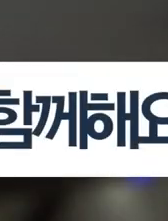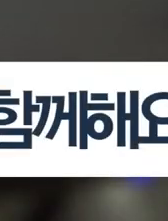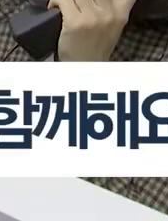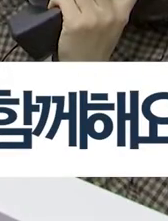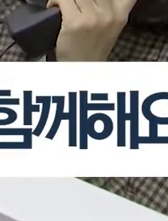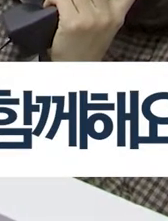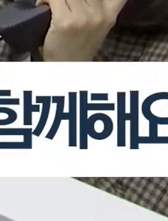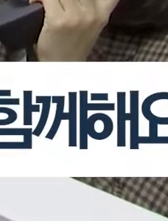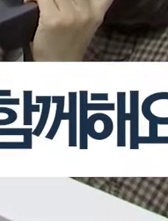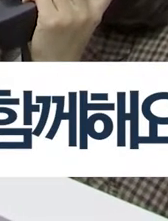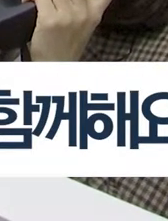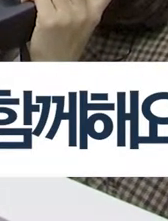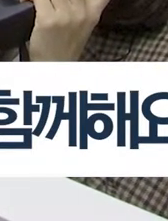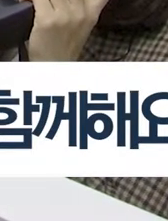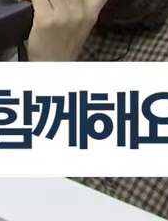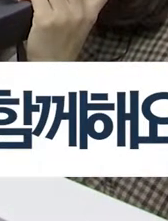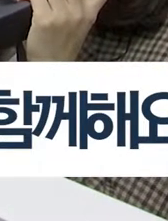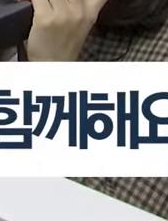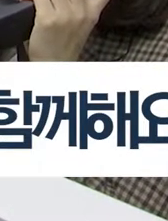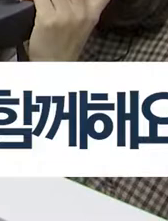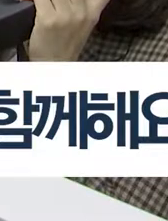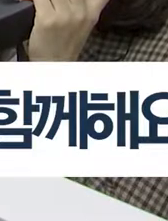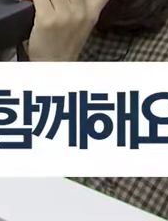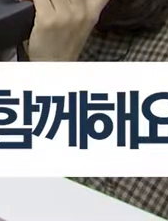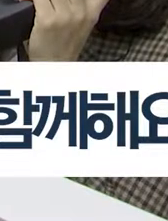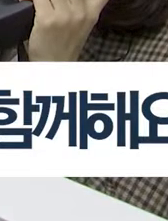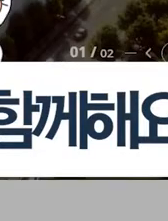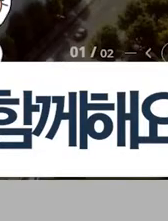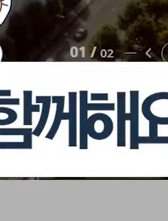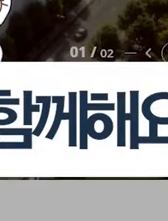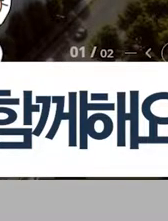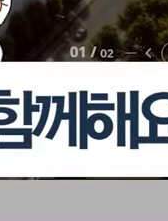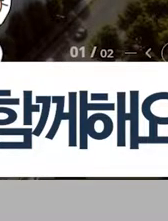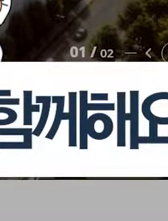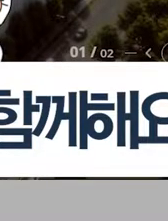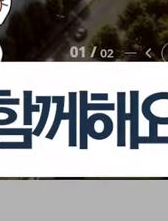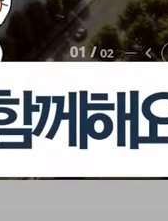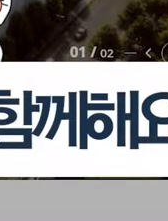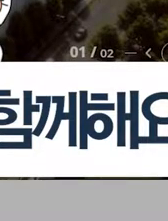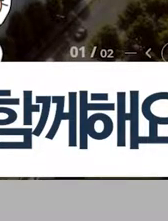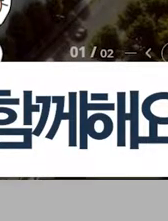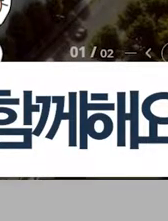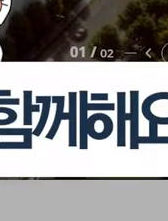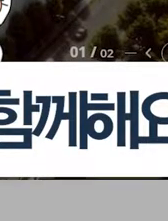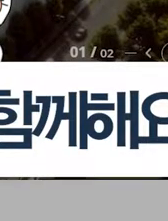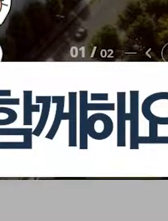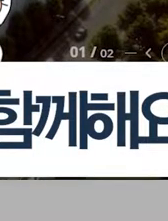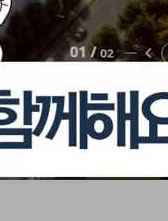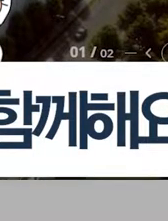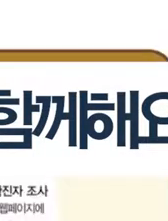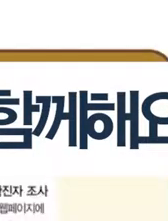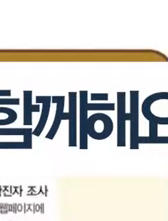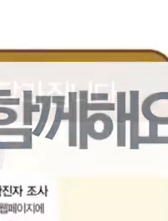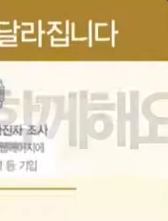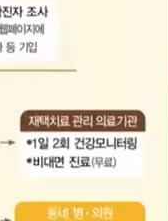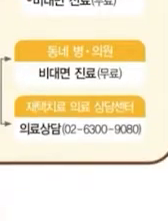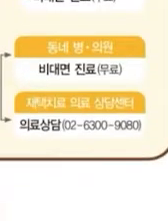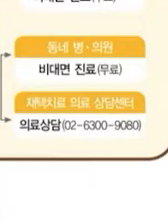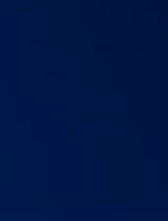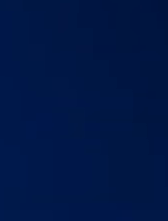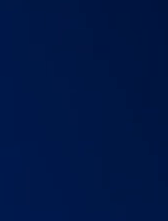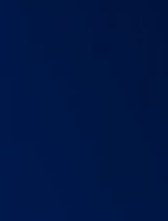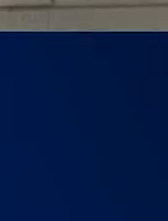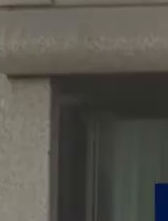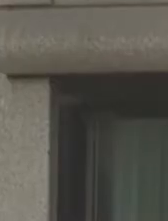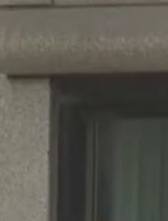강성과 코론 알고 긴급 대책회의를 열고 신속하고 효율적인 역학조사를 위한 코론 알고 역학조사 비상 대책 방안을 마련했습니다